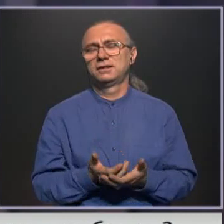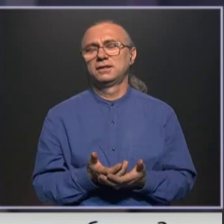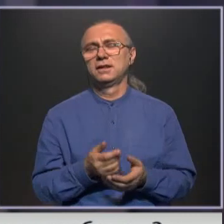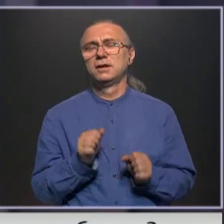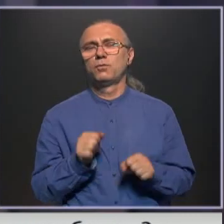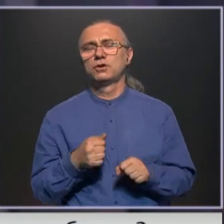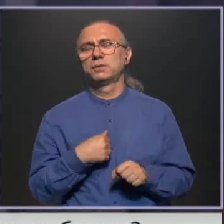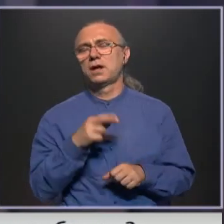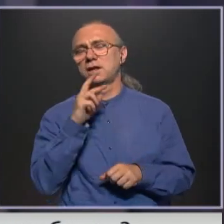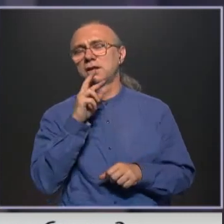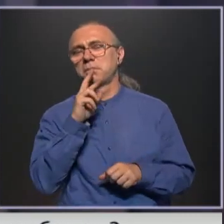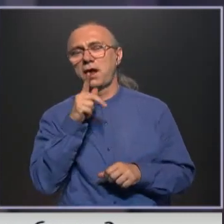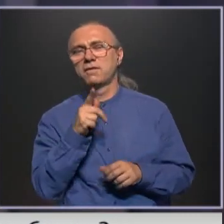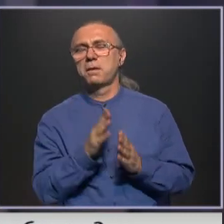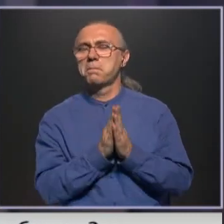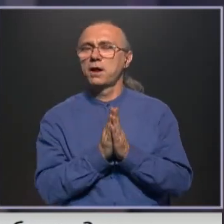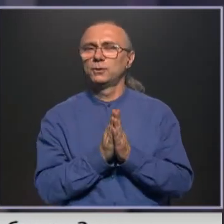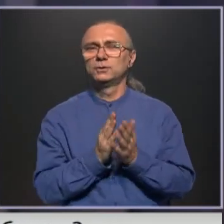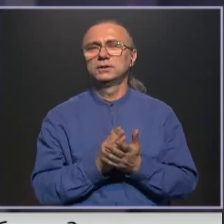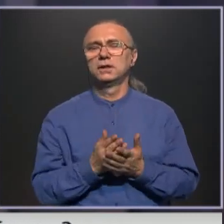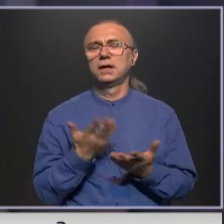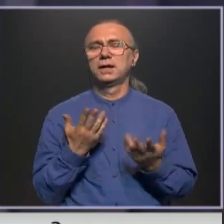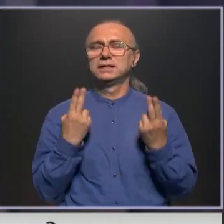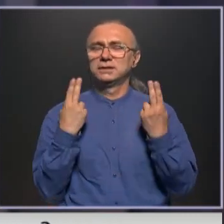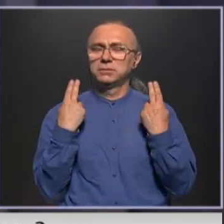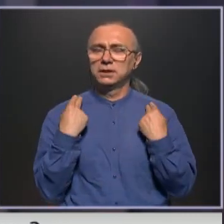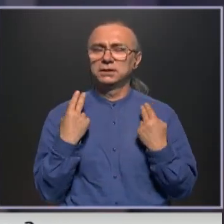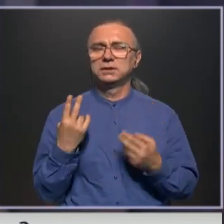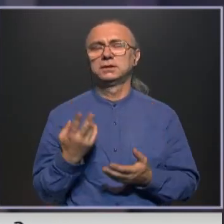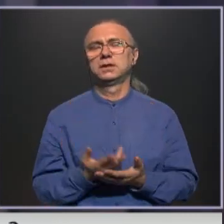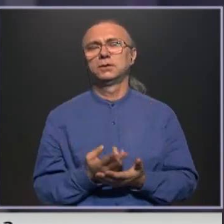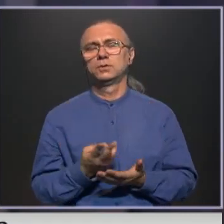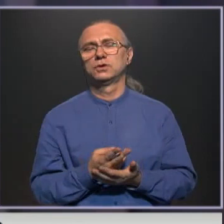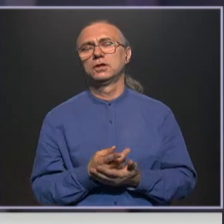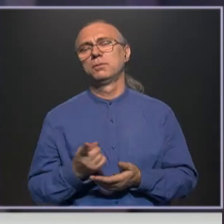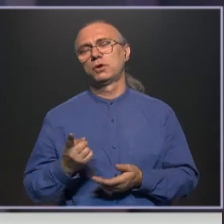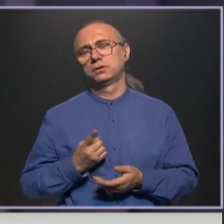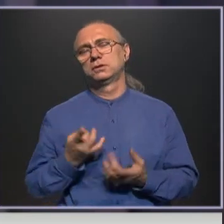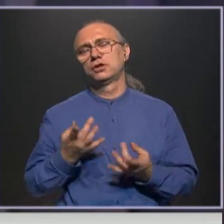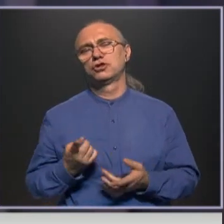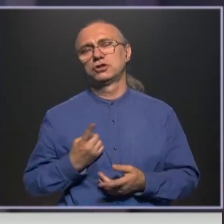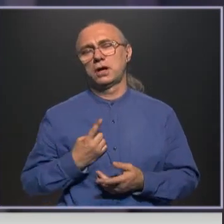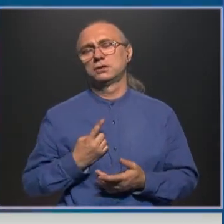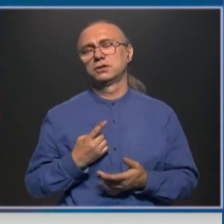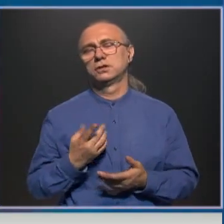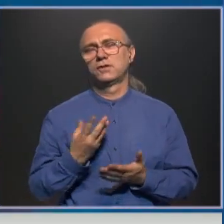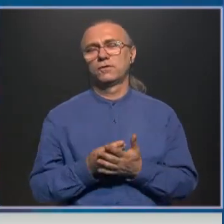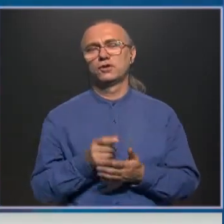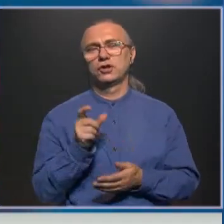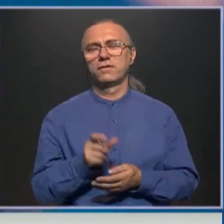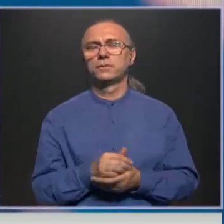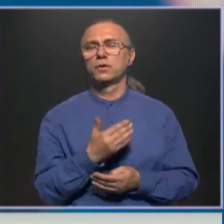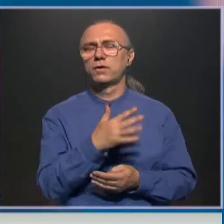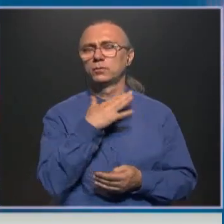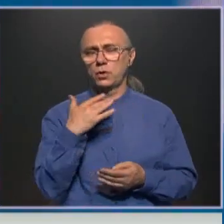неправильно как-то молюсь? Или смириться уже в конце концов и просто ждать человека своего? Что еще? У вас много